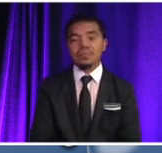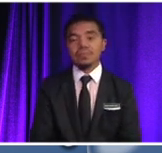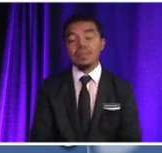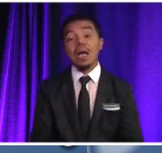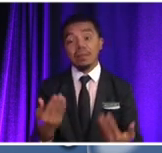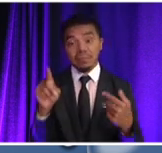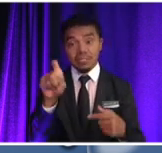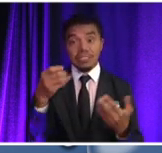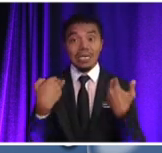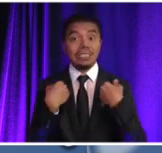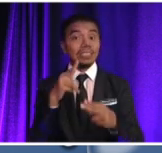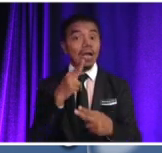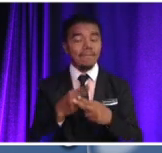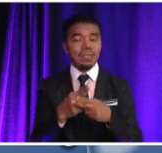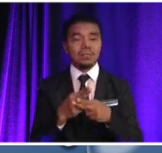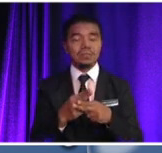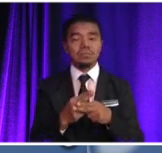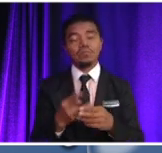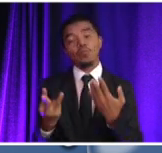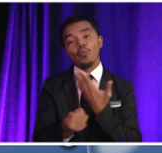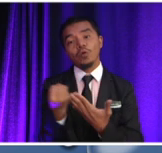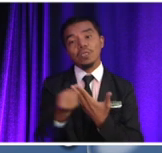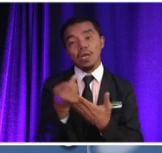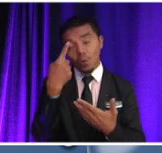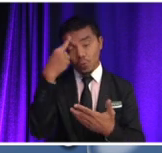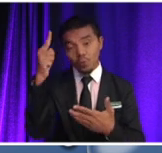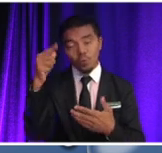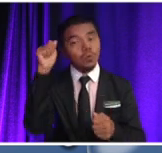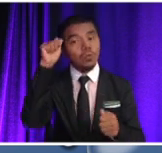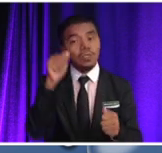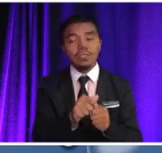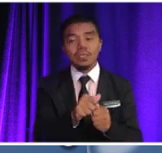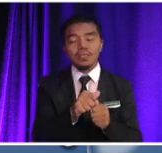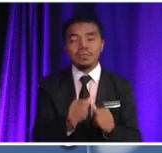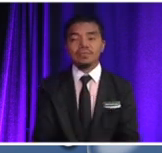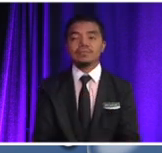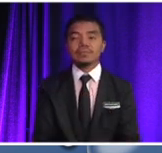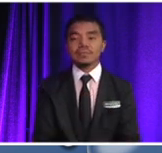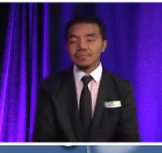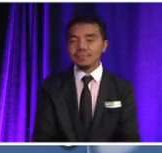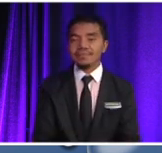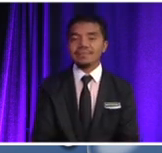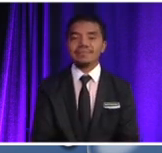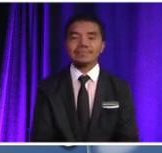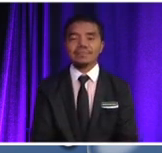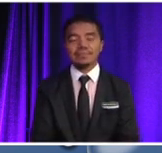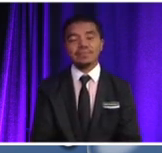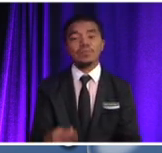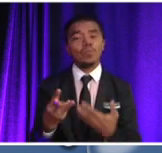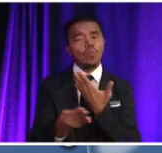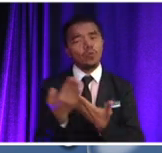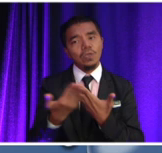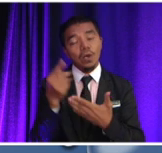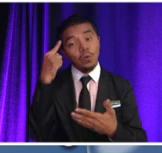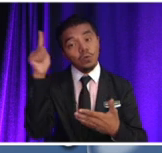perlu macam kita nama itu mesti ada dalam pemikiran kita jadi